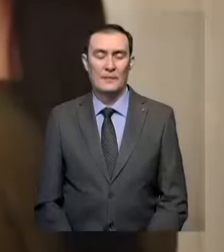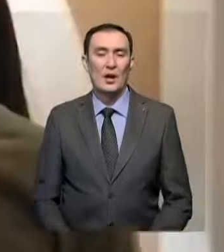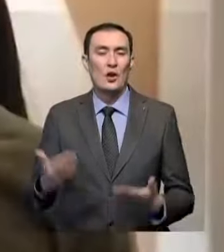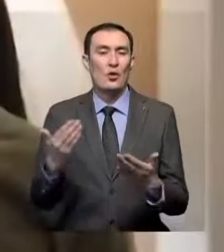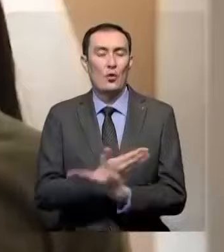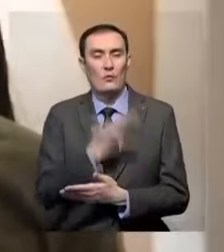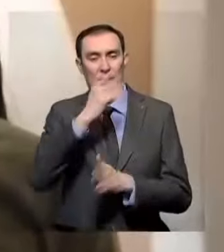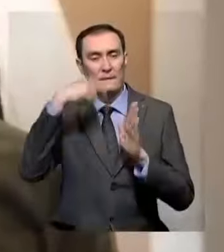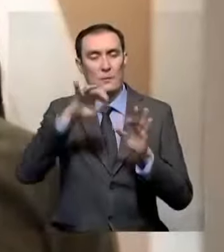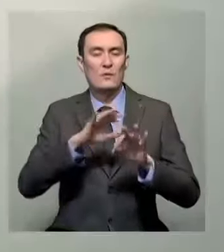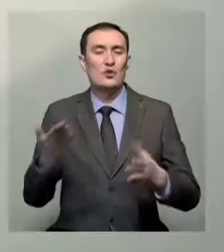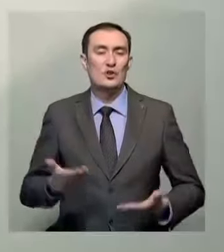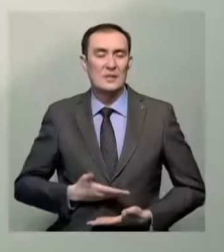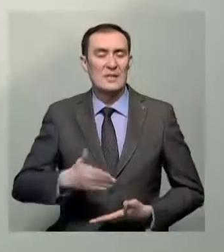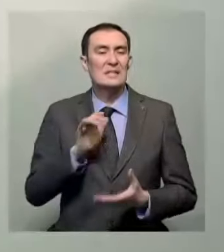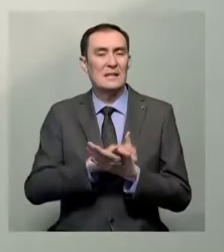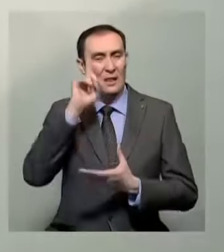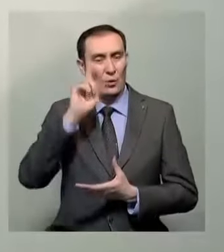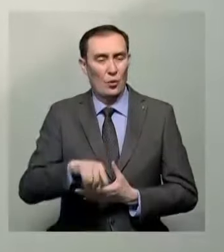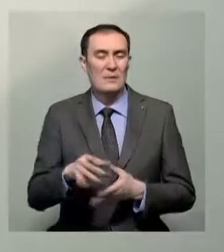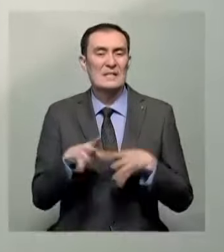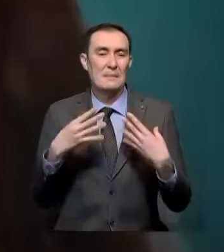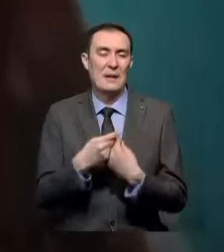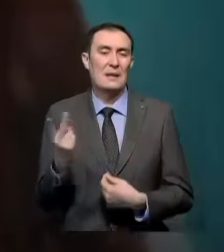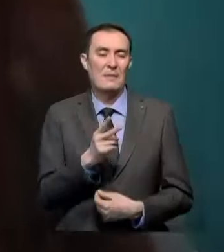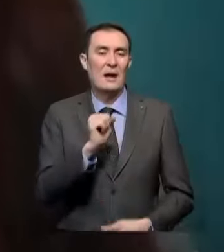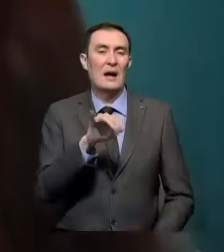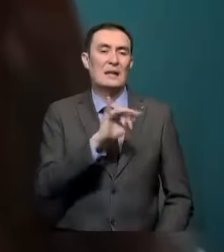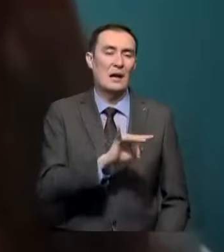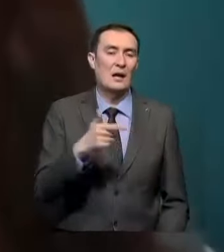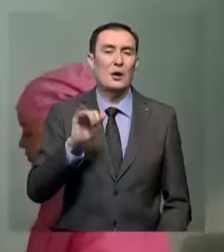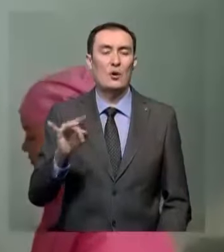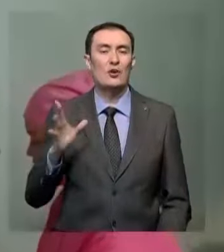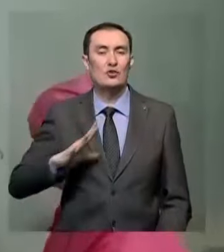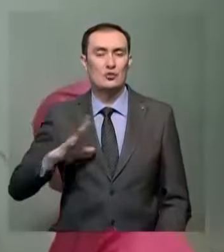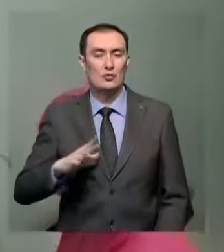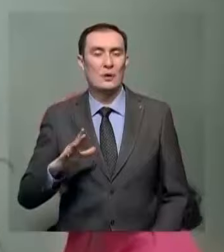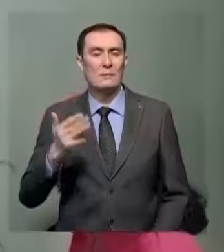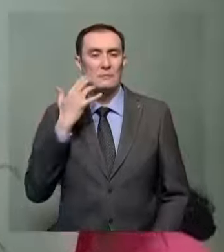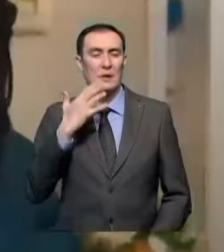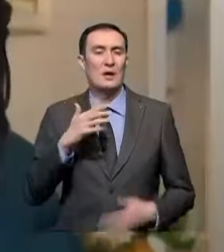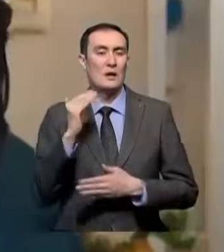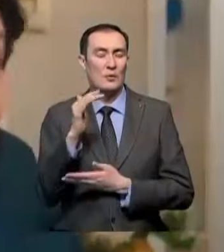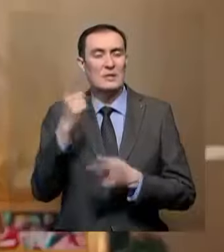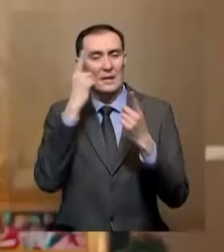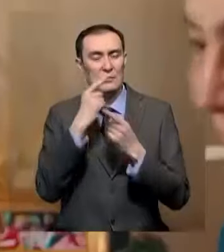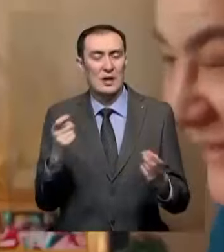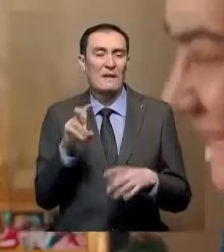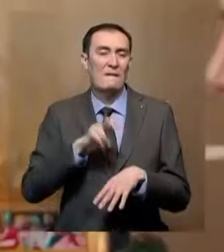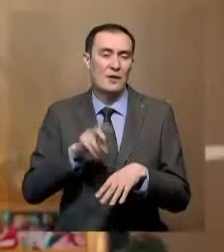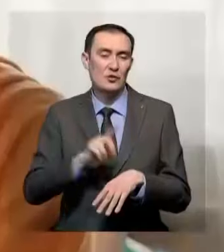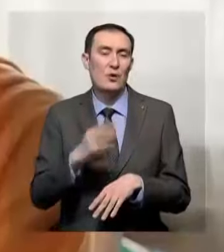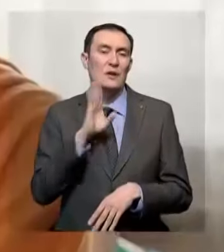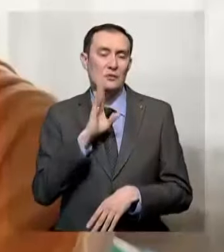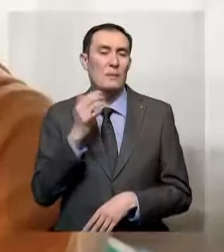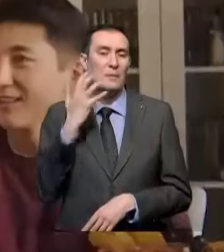Новая кинолента повествует о жизни уже знакомой зрителю семейной пары Айдара и Гаухар. Они ждут очередного ребенка, и врач сообщает молодым родителям, что